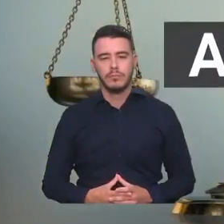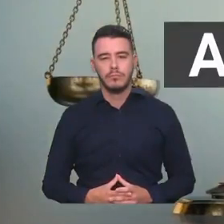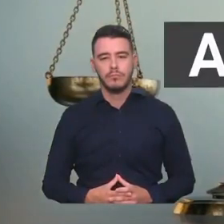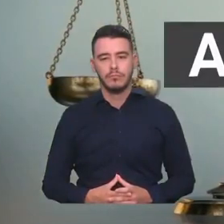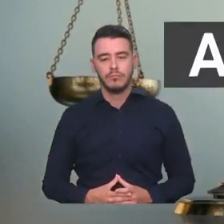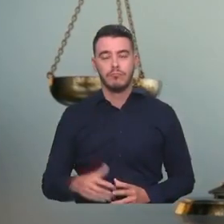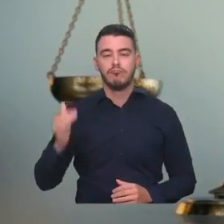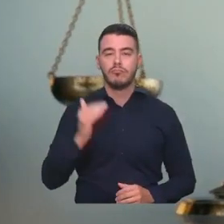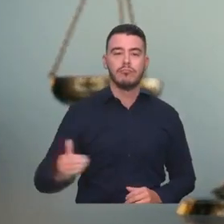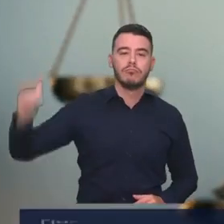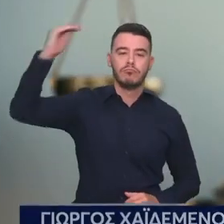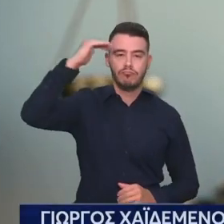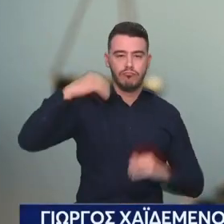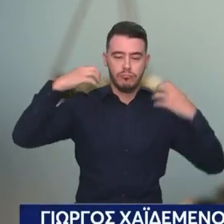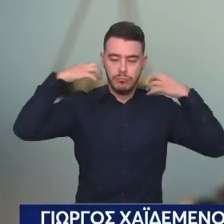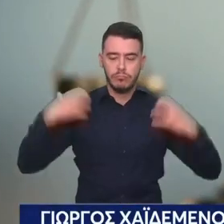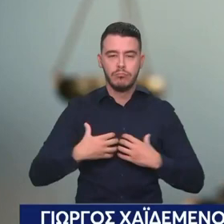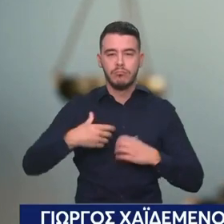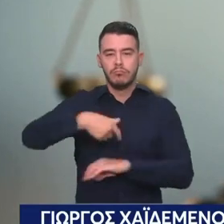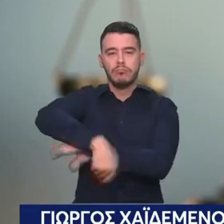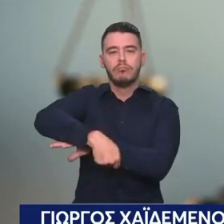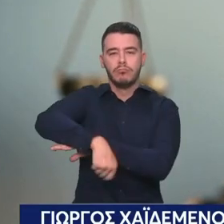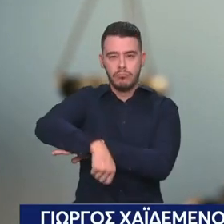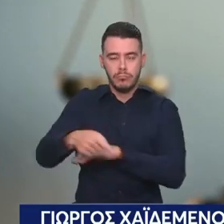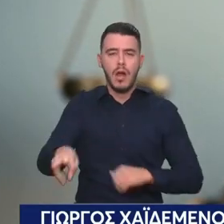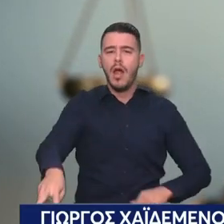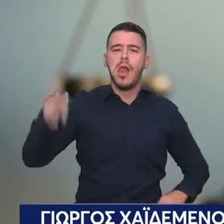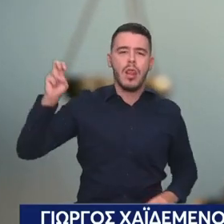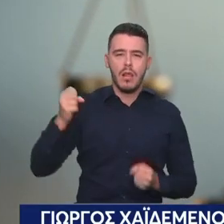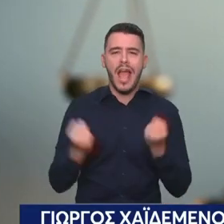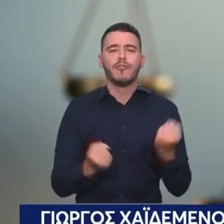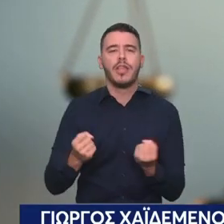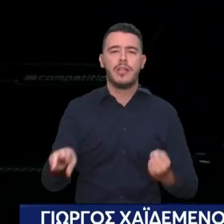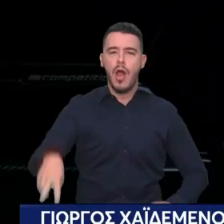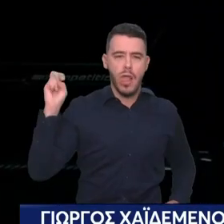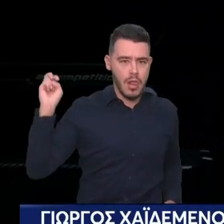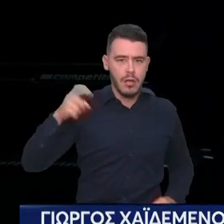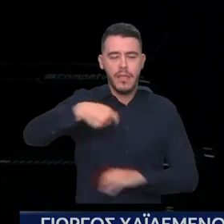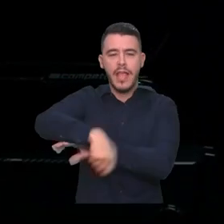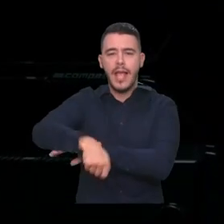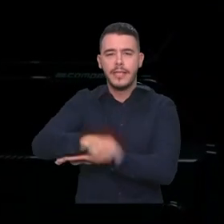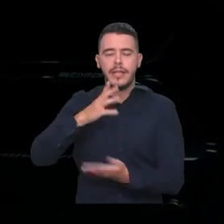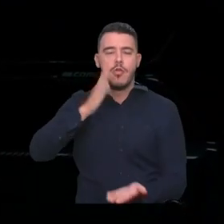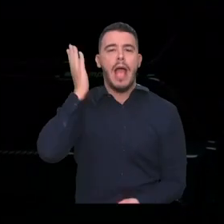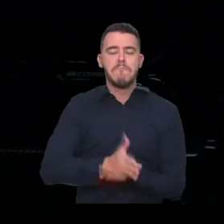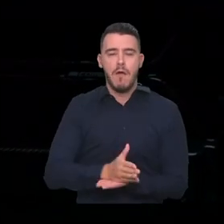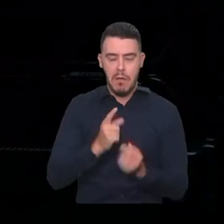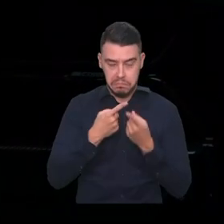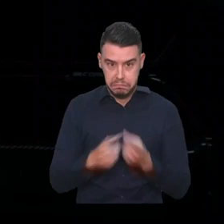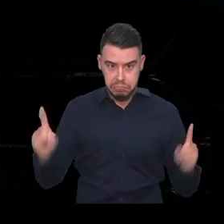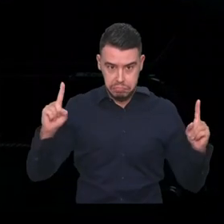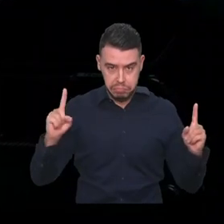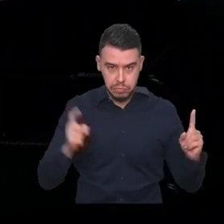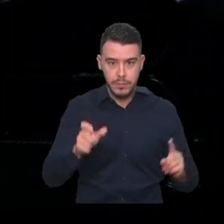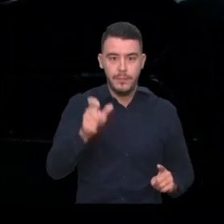Η απόφαση του Αρείου Πάγου μετά την κλοπή πολυτελούς και πανάκριβου αυτοκινήτου φαίνεται να ανοίγει τον ασκό του αιώλου. Ο ιδιοκτήτης περιγράφει στο Live News τα